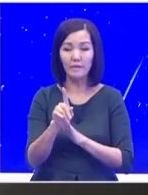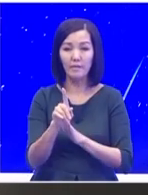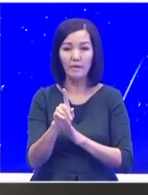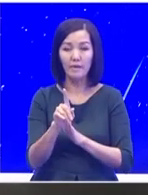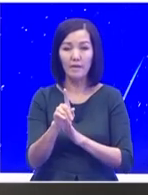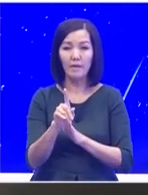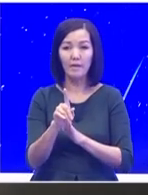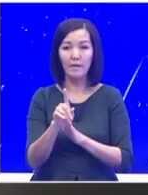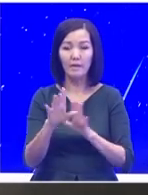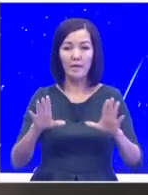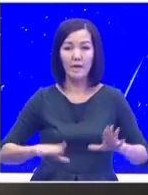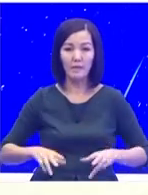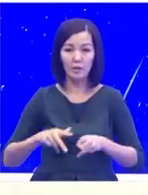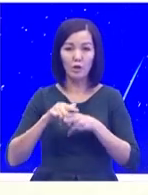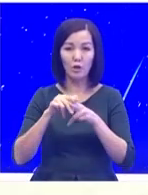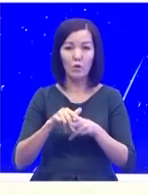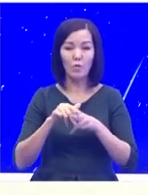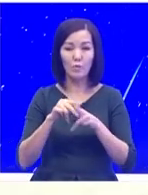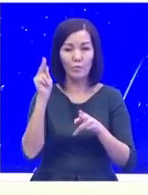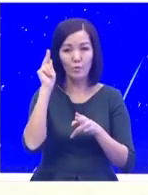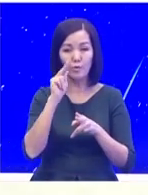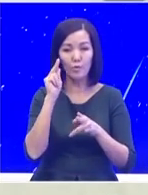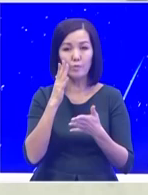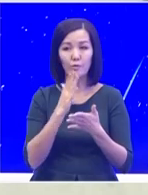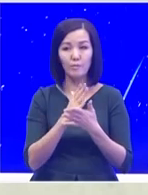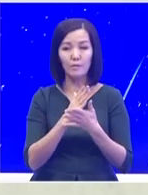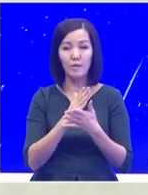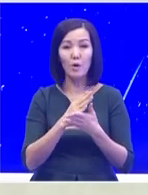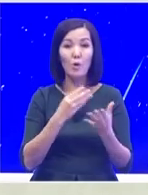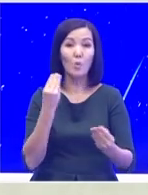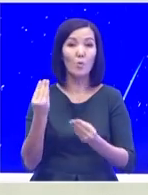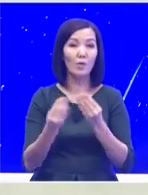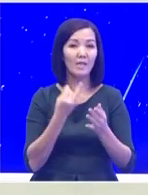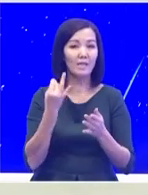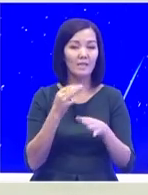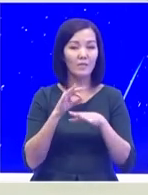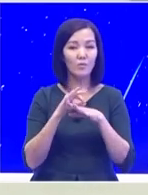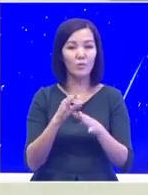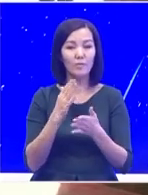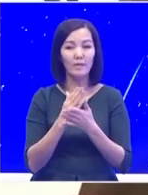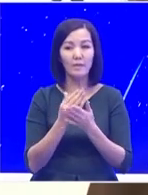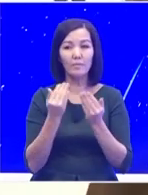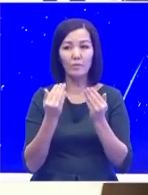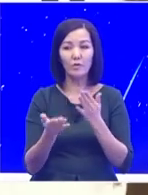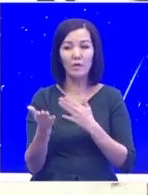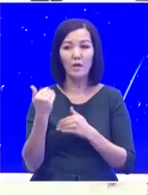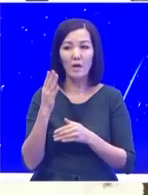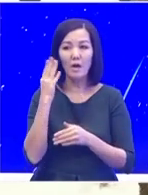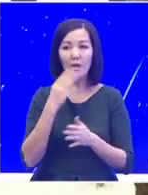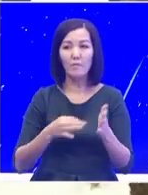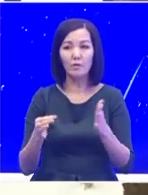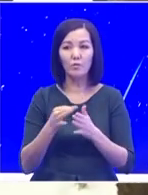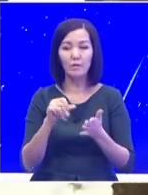тай үйретіп, ат мініп жүргеніміз. Көкпар жақсы өтті, әдемі. Қызық болып жатыр. Көкпарға осы қазір бұрын Алматы облысында шаптан,